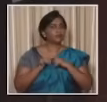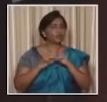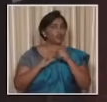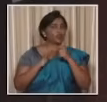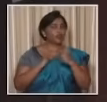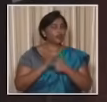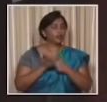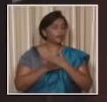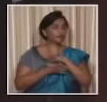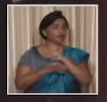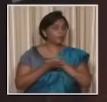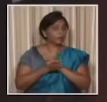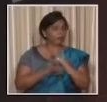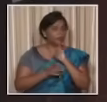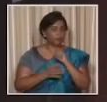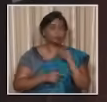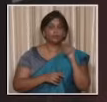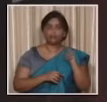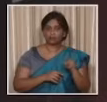විගණනේ පැහැදිලිව කියනවා